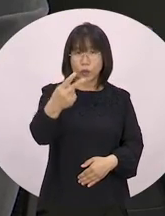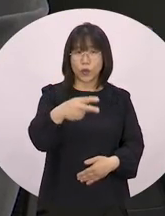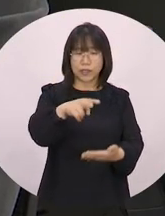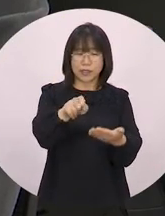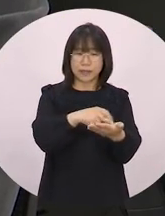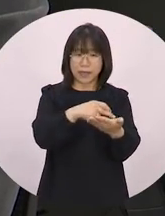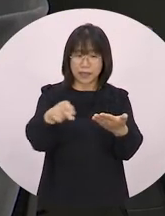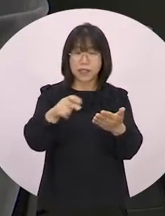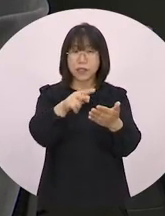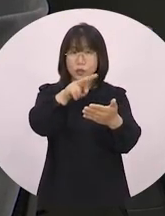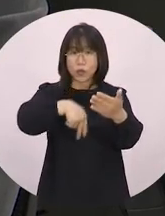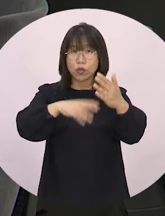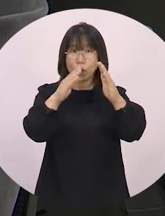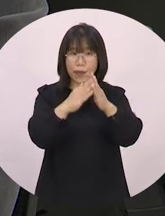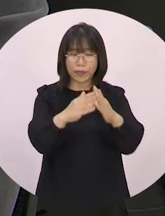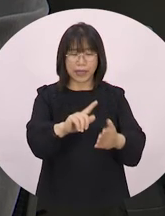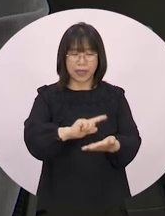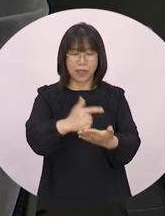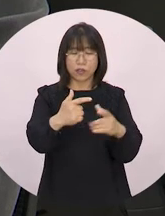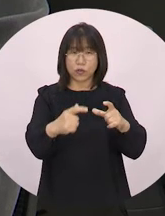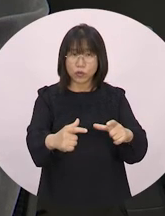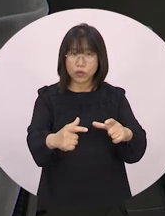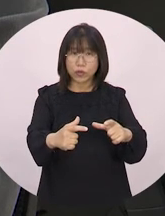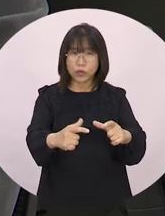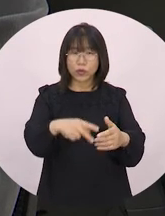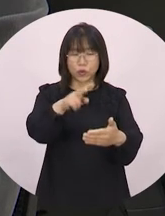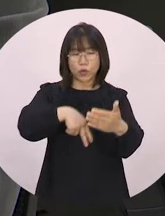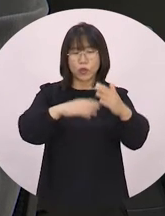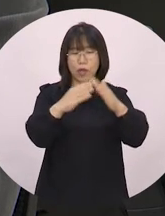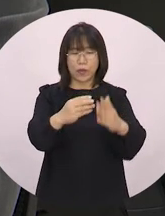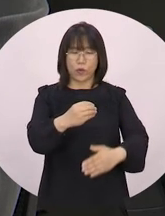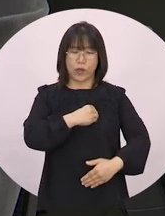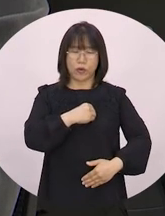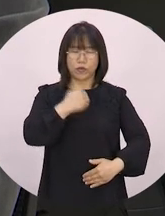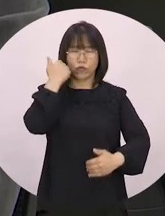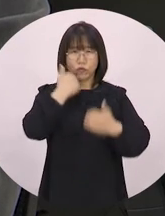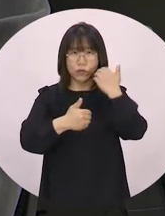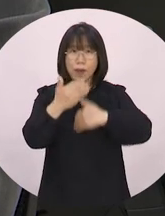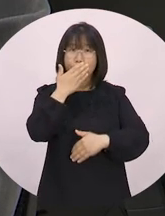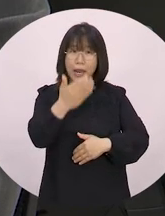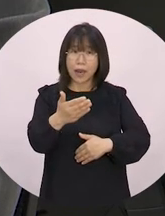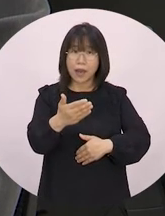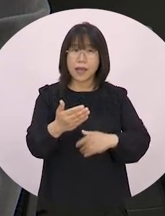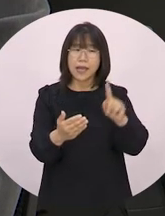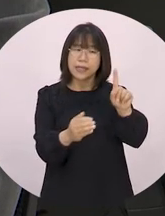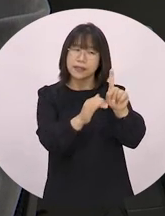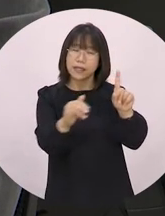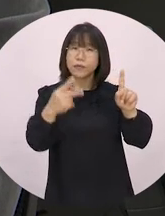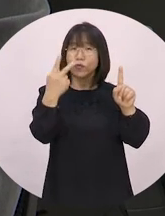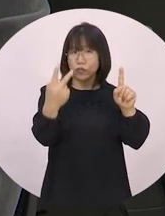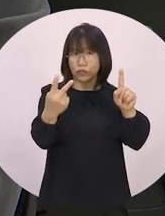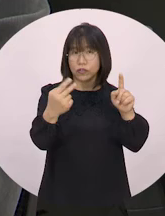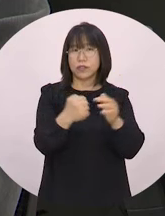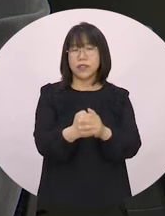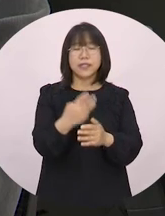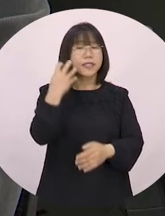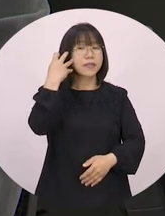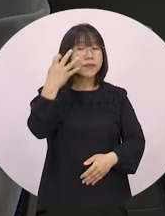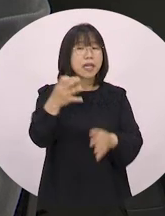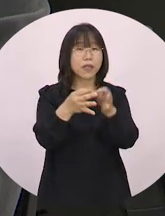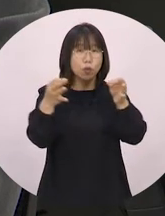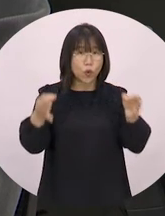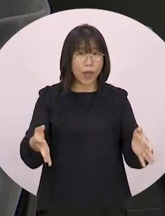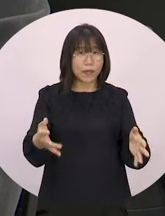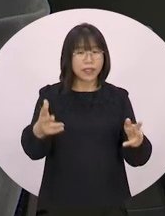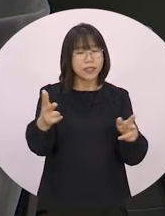스마트 도서관은 강서구 통합도서관 회원이라면 누구나 이용할 수 있습니다. 1인 최대 2권까지 14일간 대출할 수